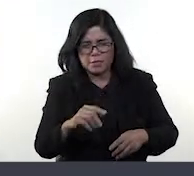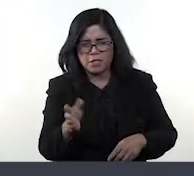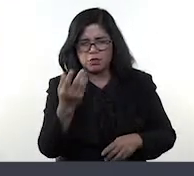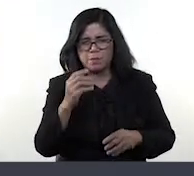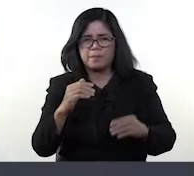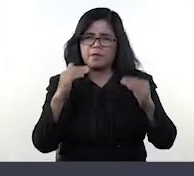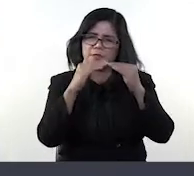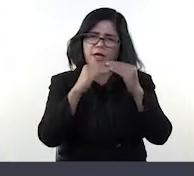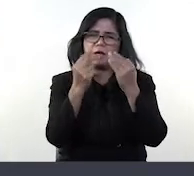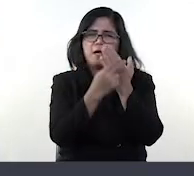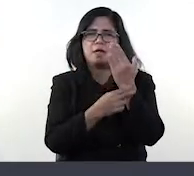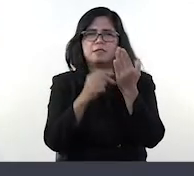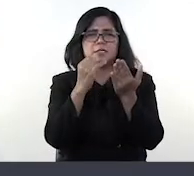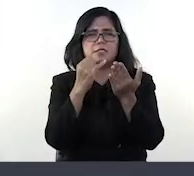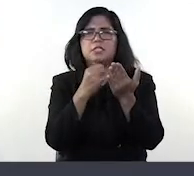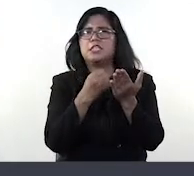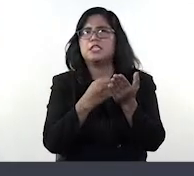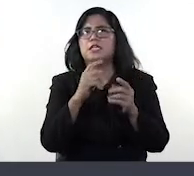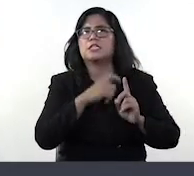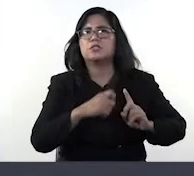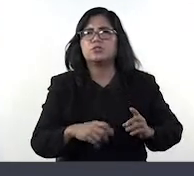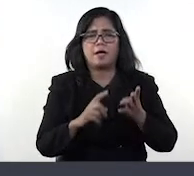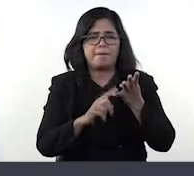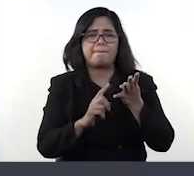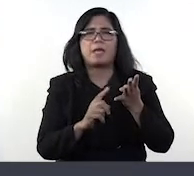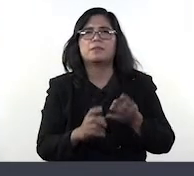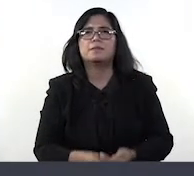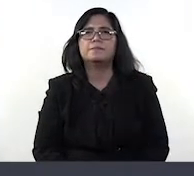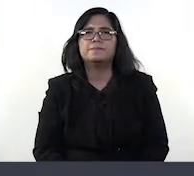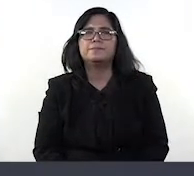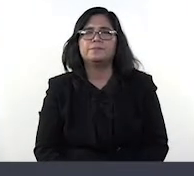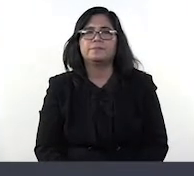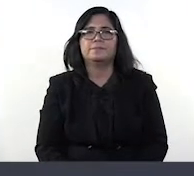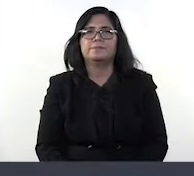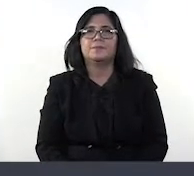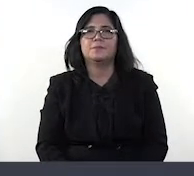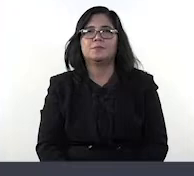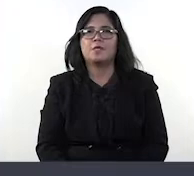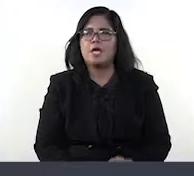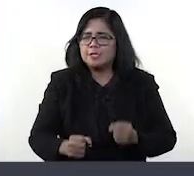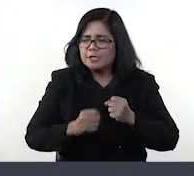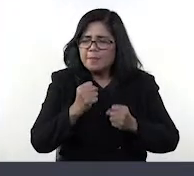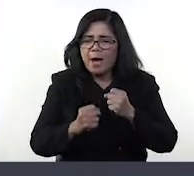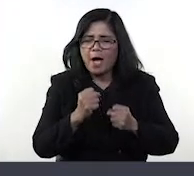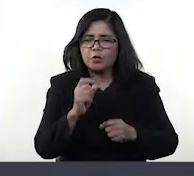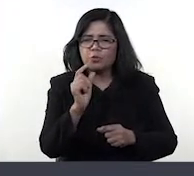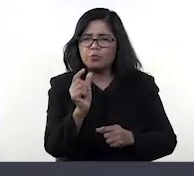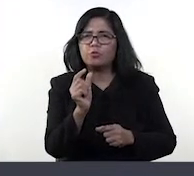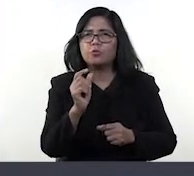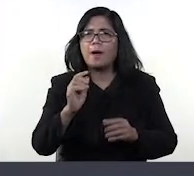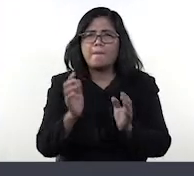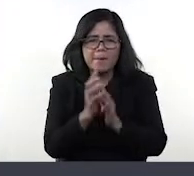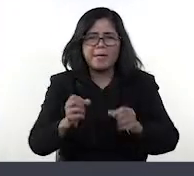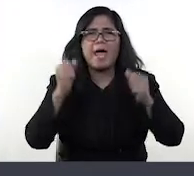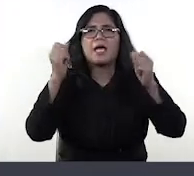mengkoreksi hidup agar semakin berpacaran dengan Injil Kristus dan keempat uh semangat untuk